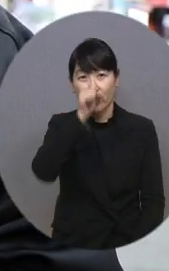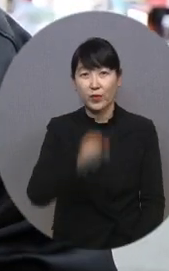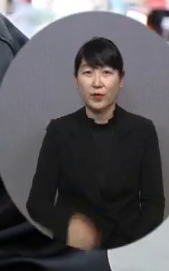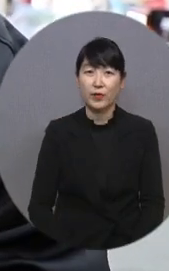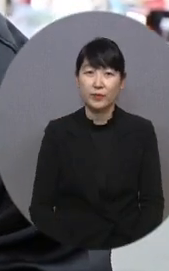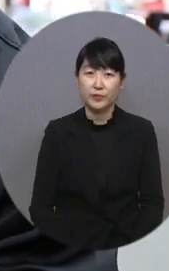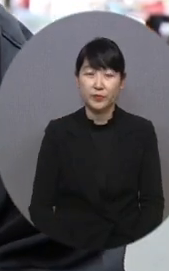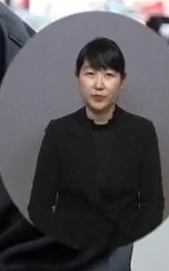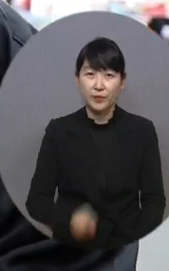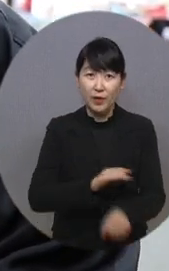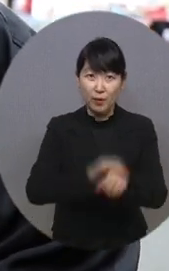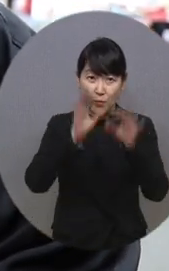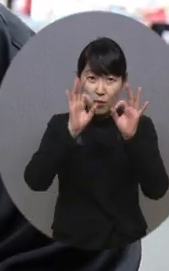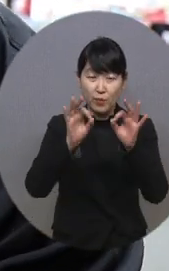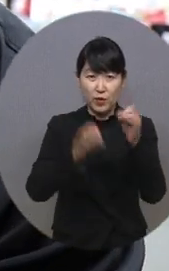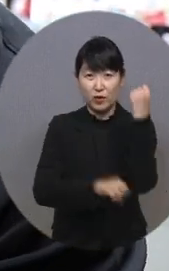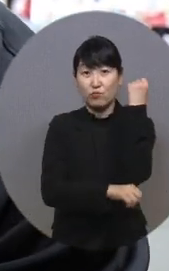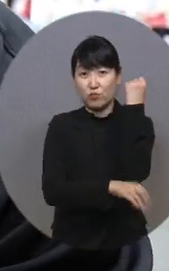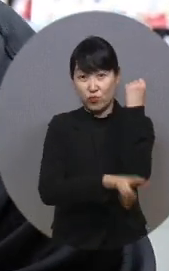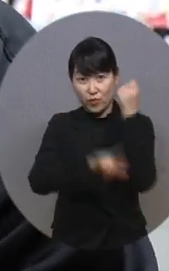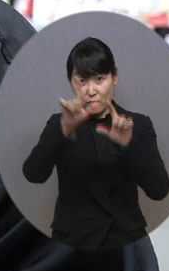지금 보면은 아예 다 뿌리예요.